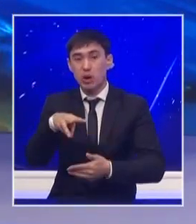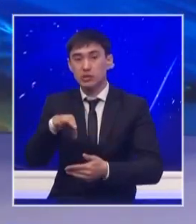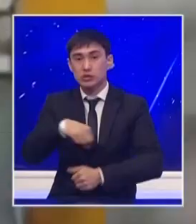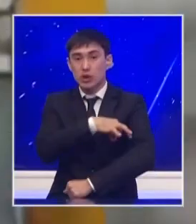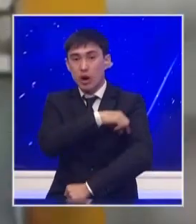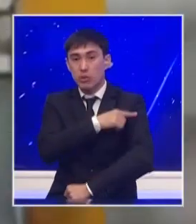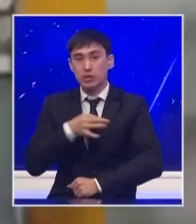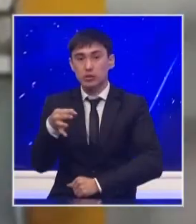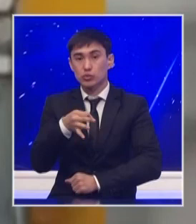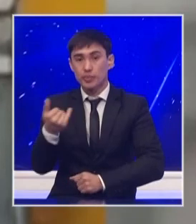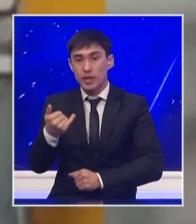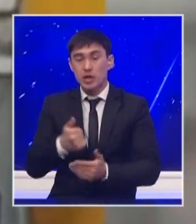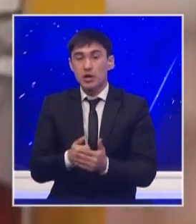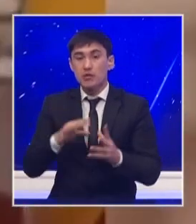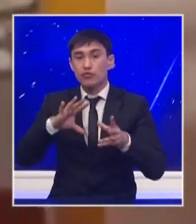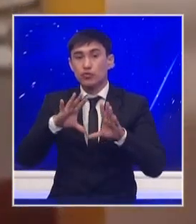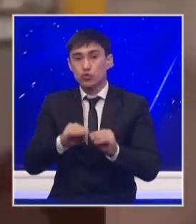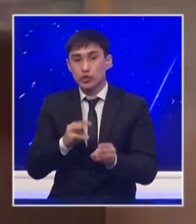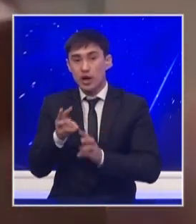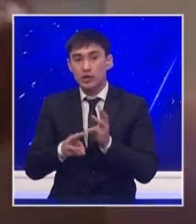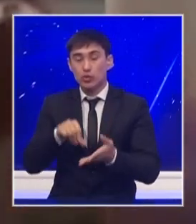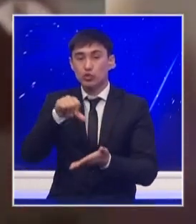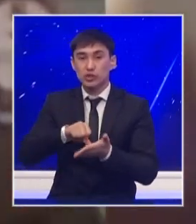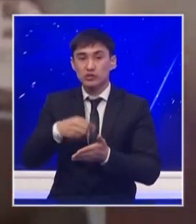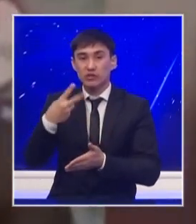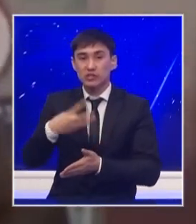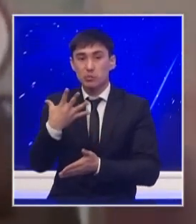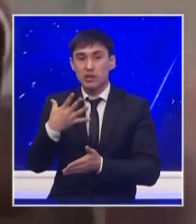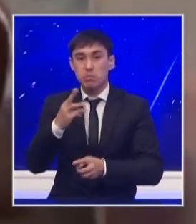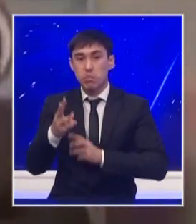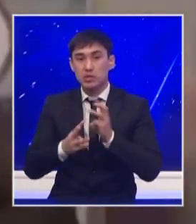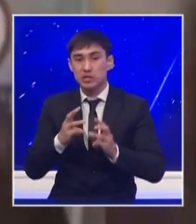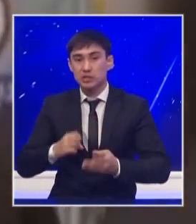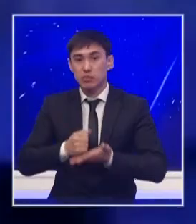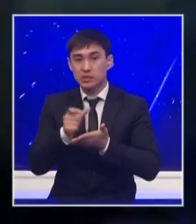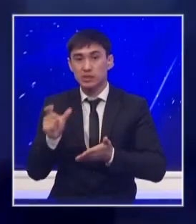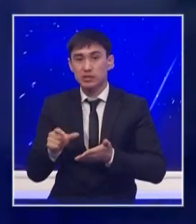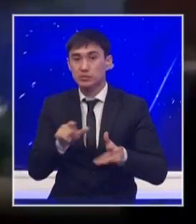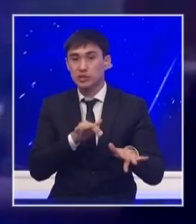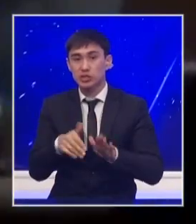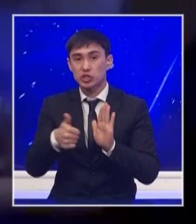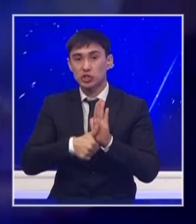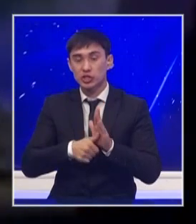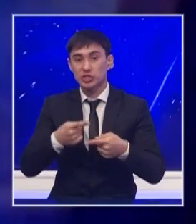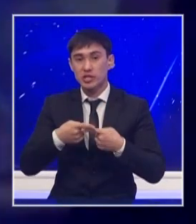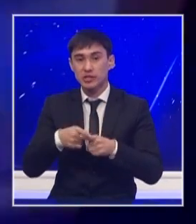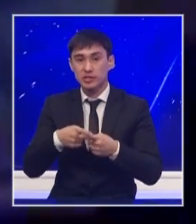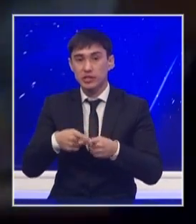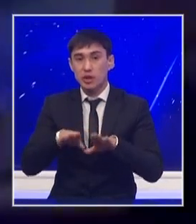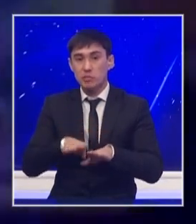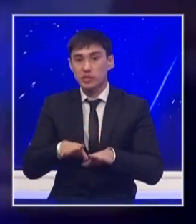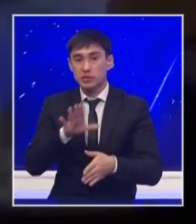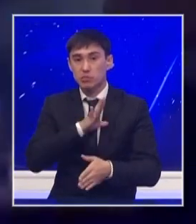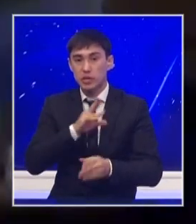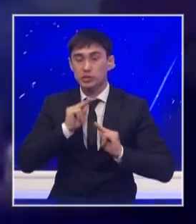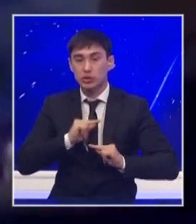Мангистау областную больницу всего в тушение огня участвовали 25 пожарных спасателей также была задействовано шесть единиц техники на